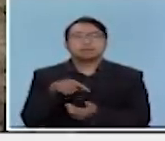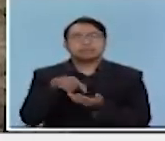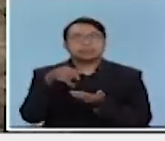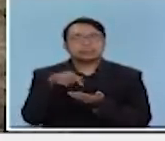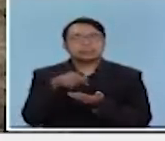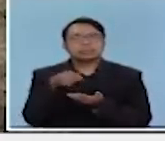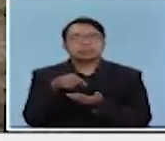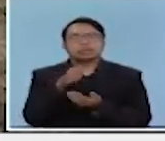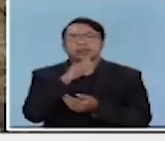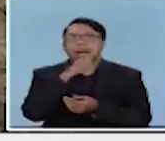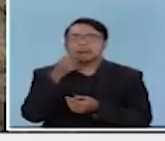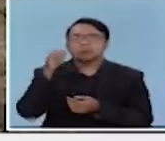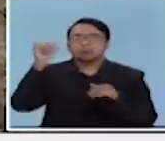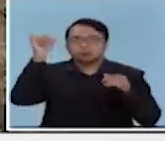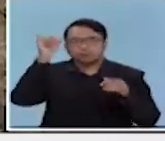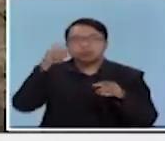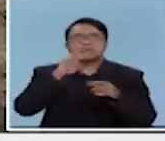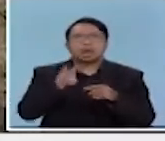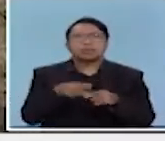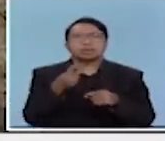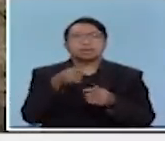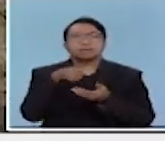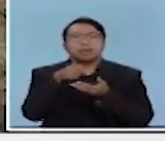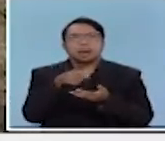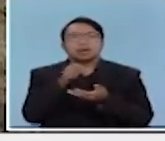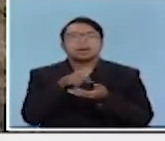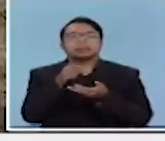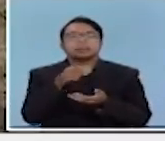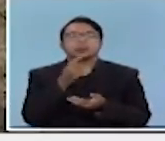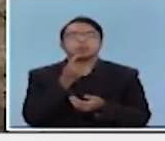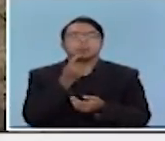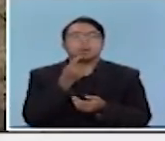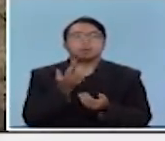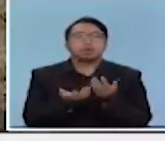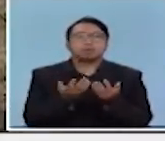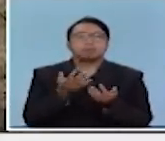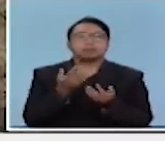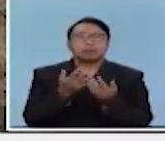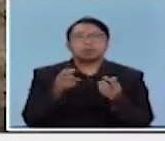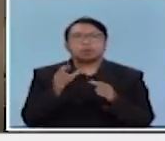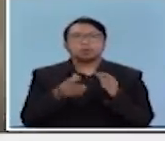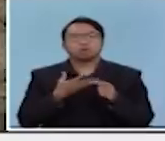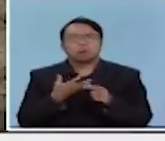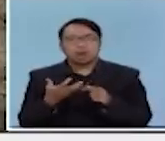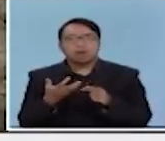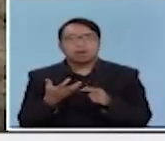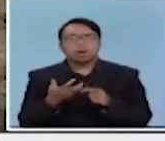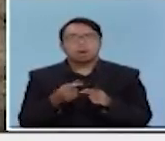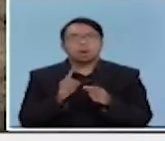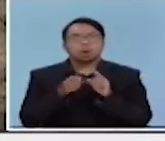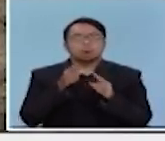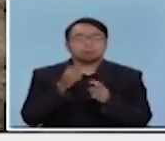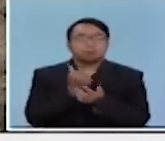sampah, jangan-jangan ada yang suka. Kalaupun orang marah, tapi paling tidak ada traffic yang